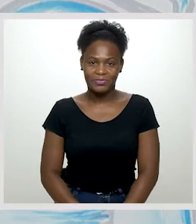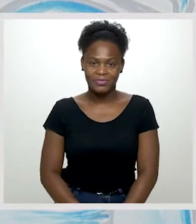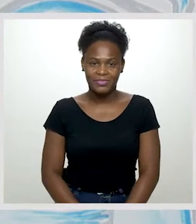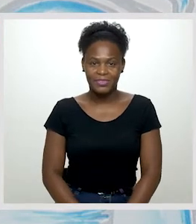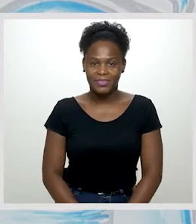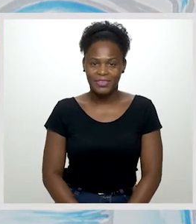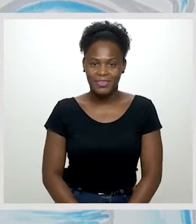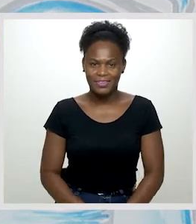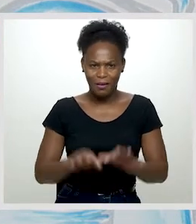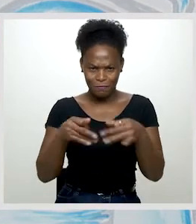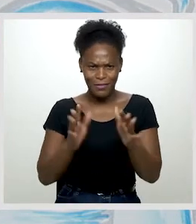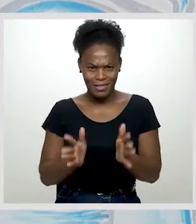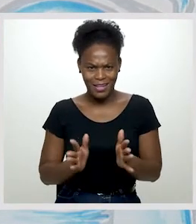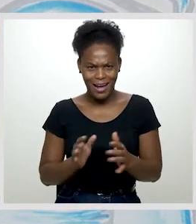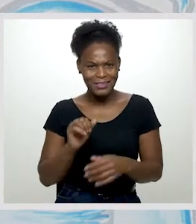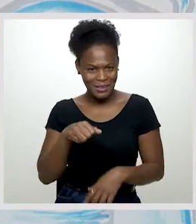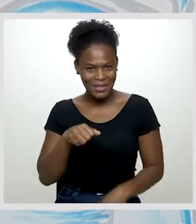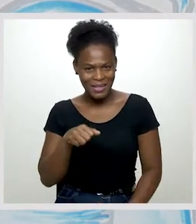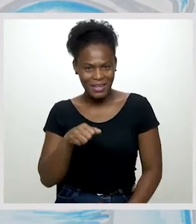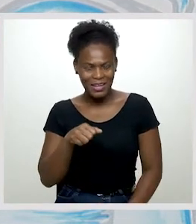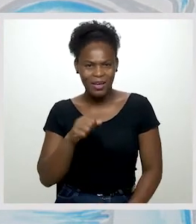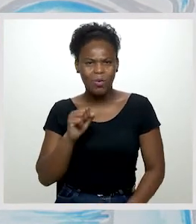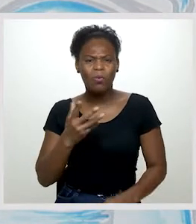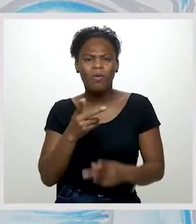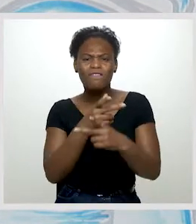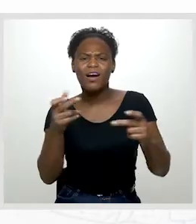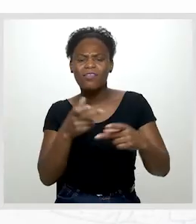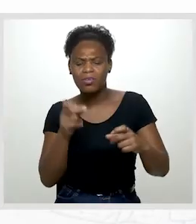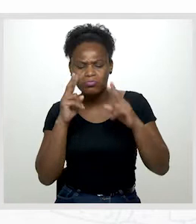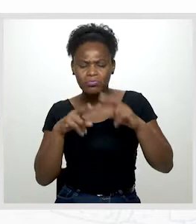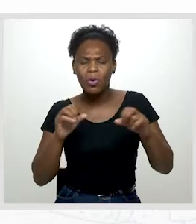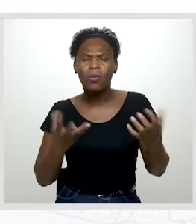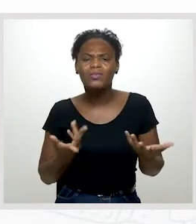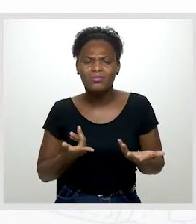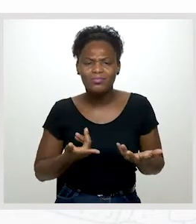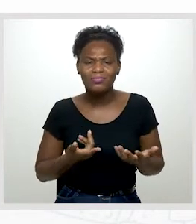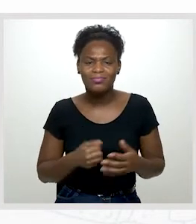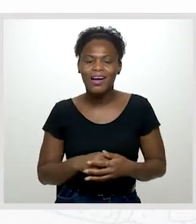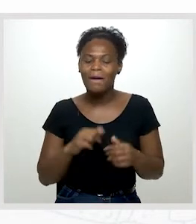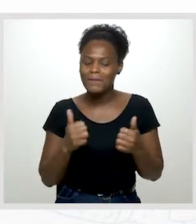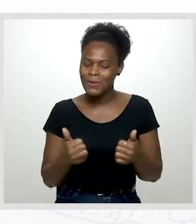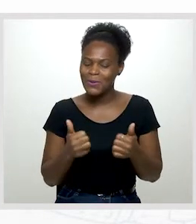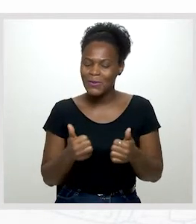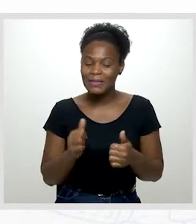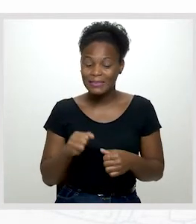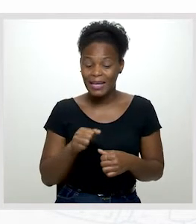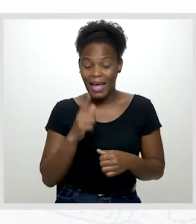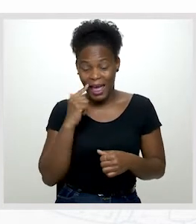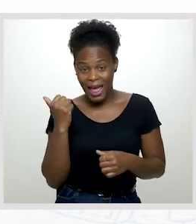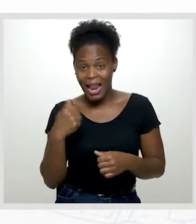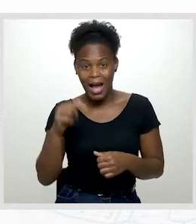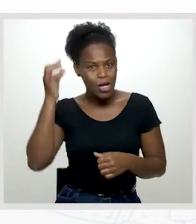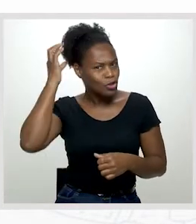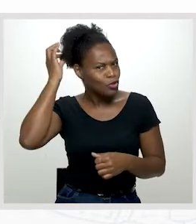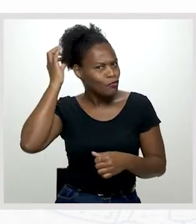C'est fini? Oui? Quelles sont les phrases que vous avez trouvées? Très bien. Elle a les cheveux plus longs que